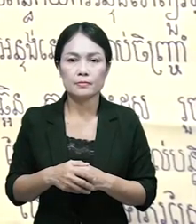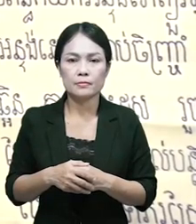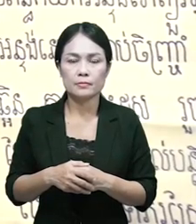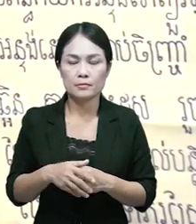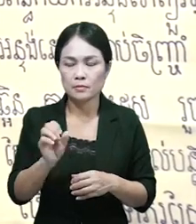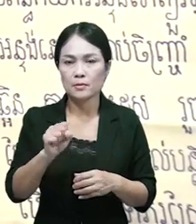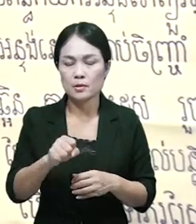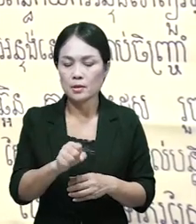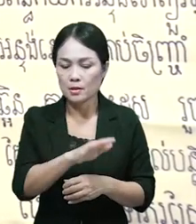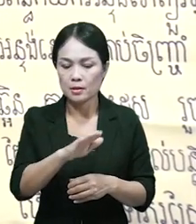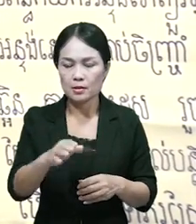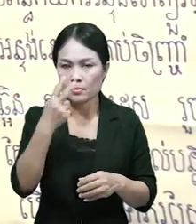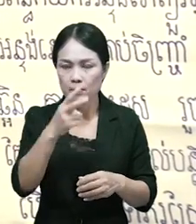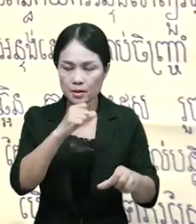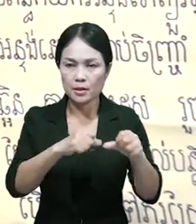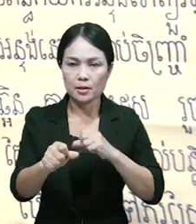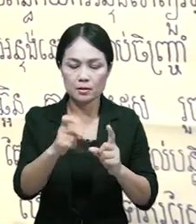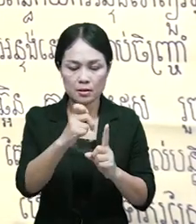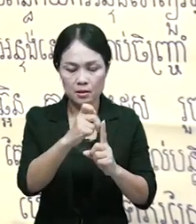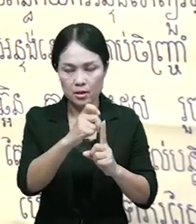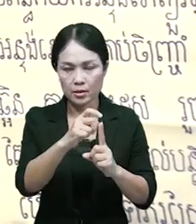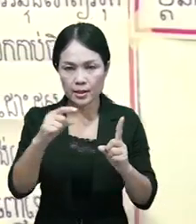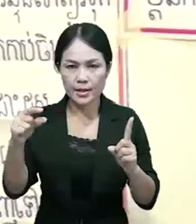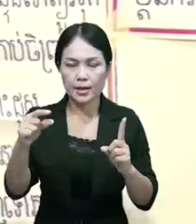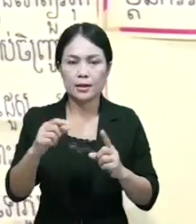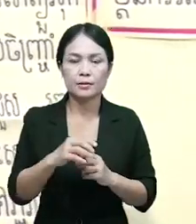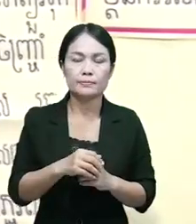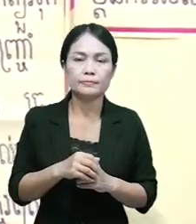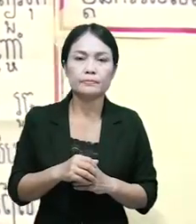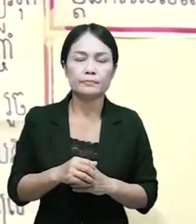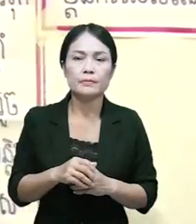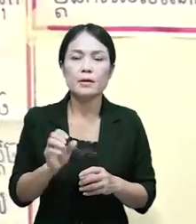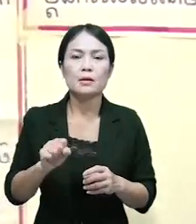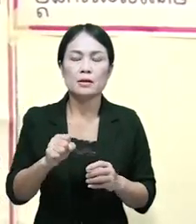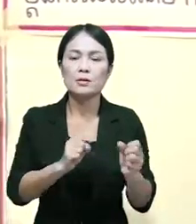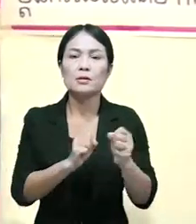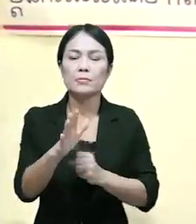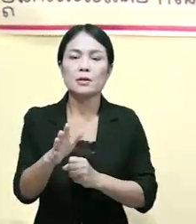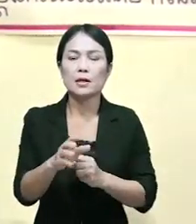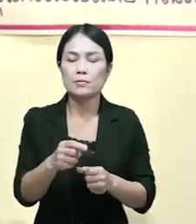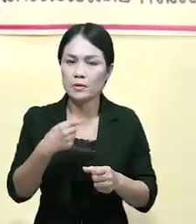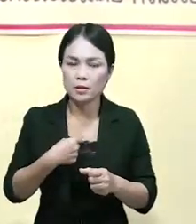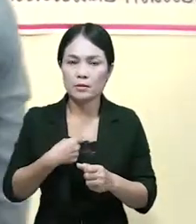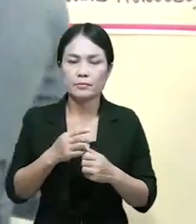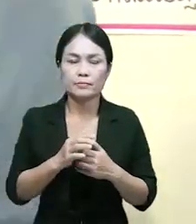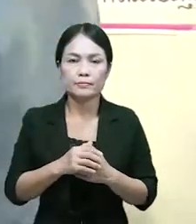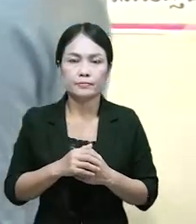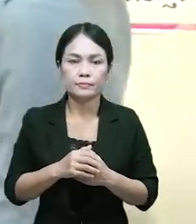ចាឥឡូវកូនចាប់ដើមមើលបន្តចរគុណកិរិយាមើលកូនចាចាប់ដើមជាមួយអ្នកគ្រូកូន